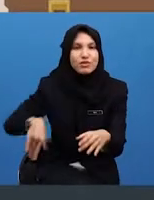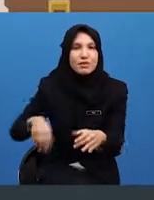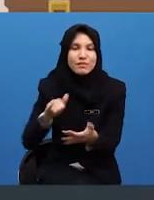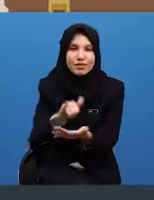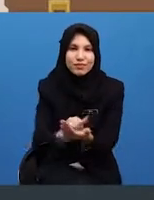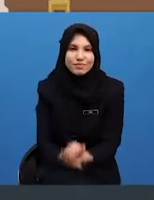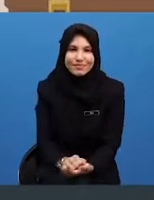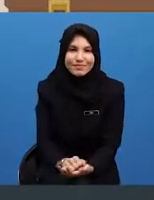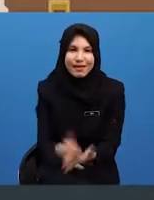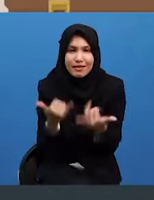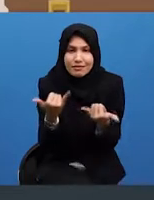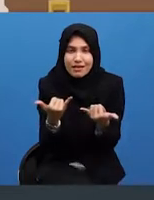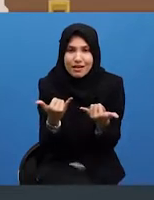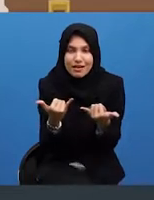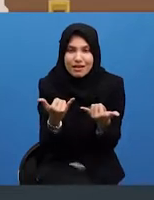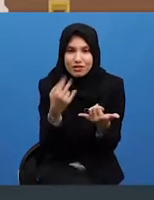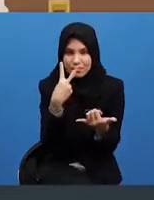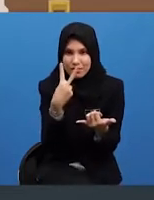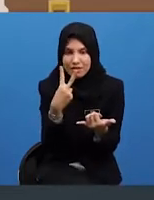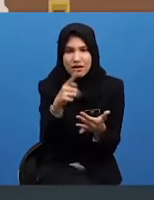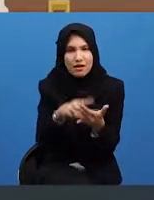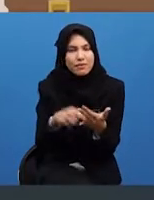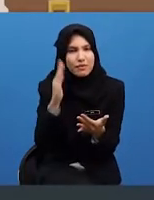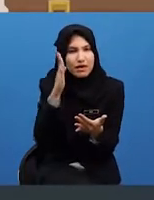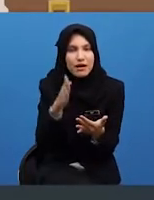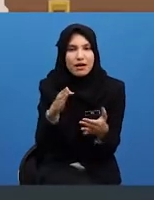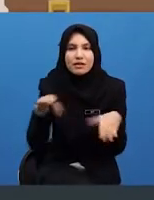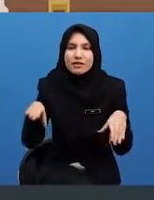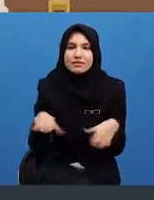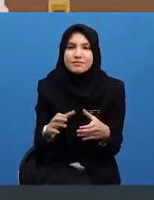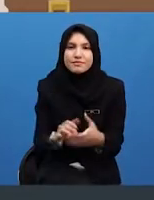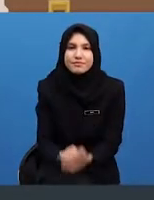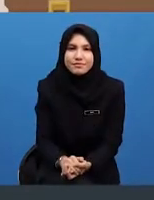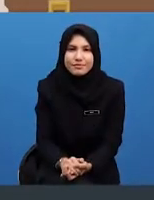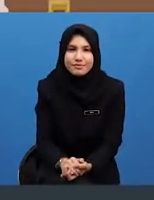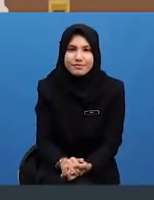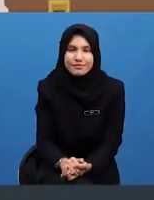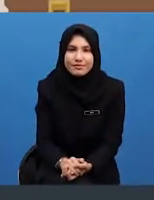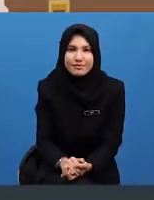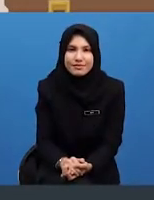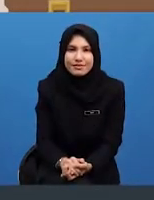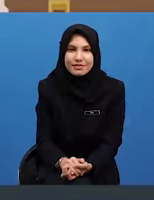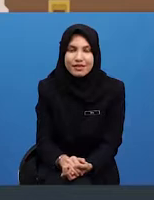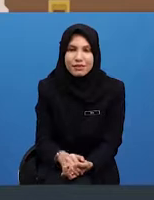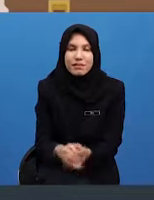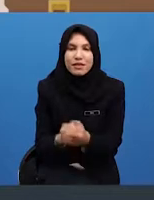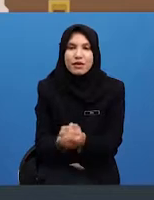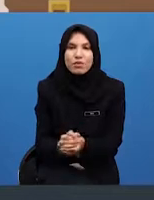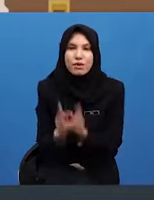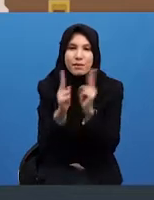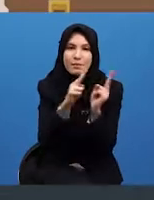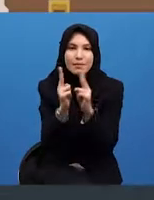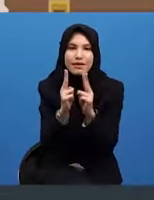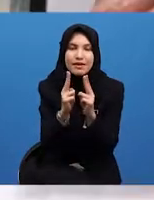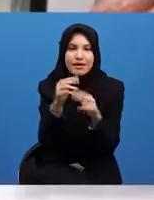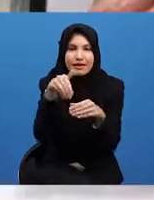Sekarang, cuba perhatikan apa yang akan berlaku apabila cikgu menghembuskan udara ke dalam kapal